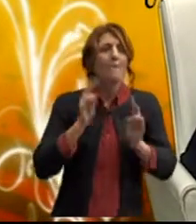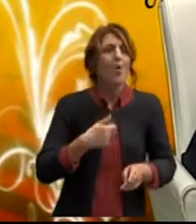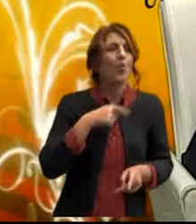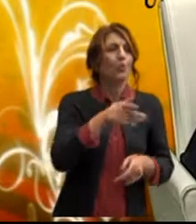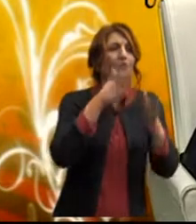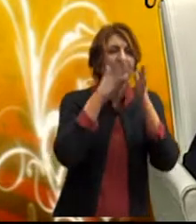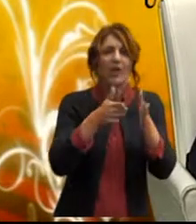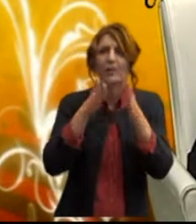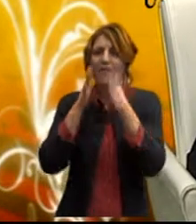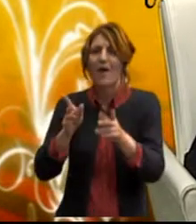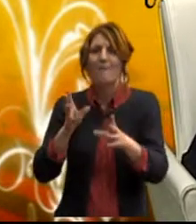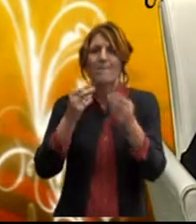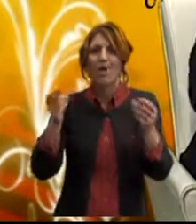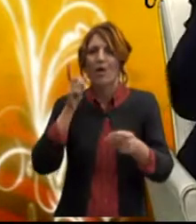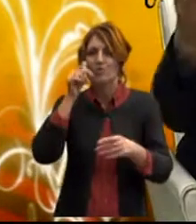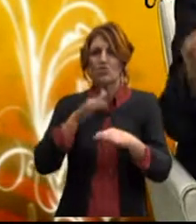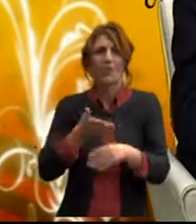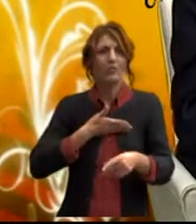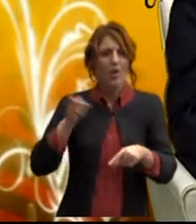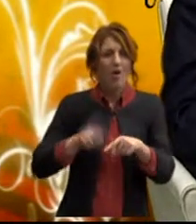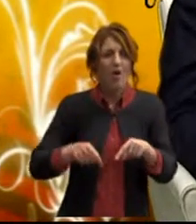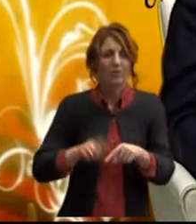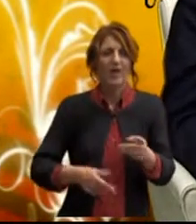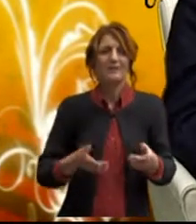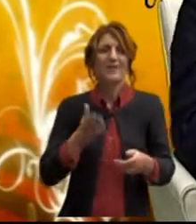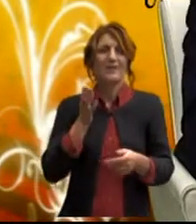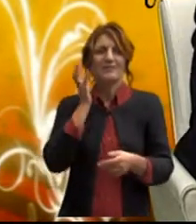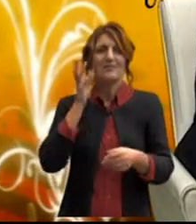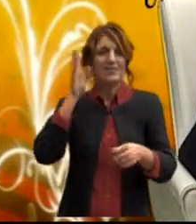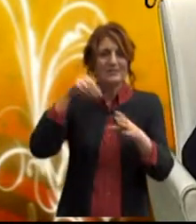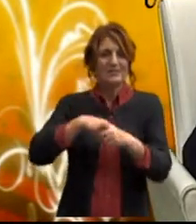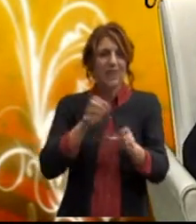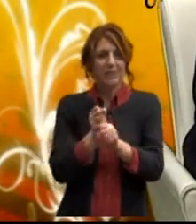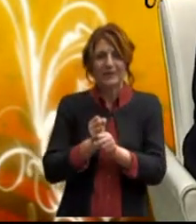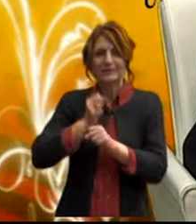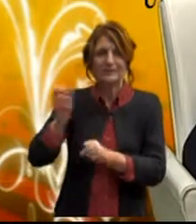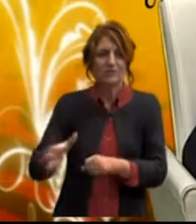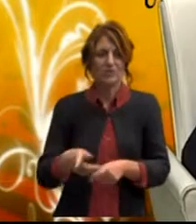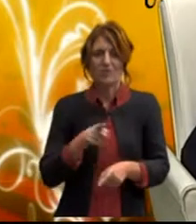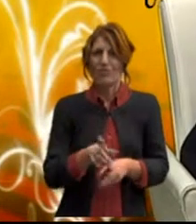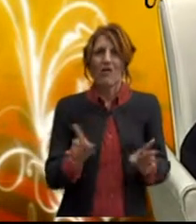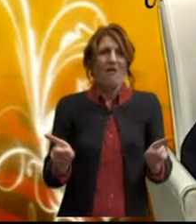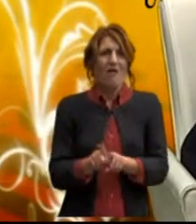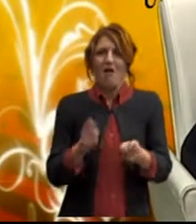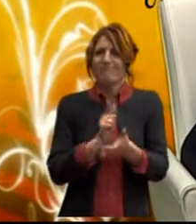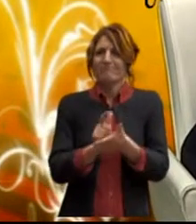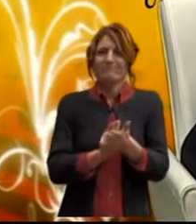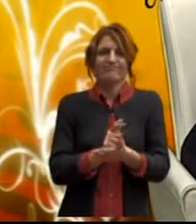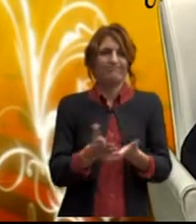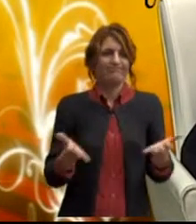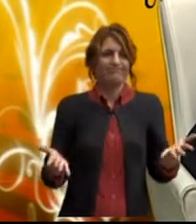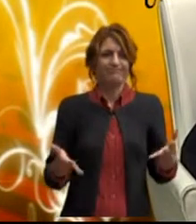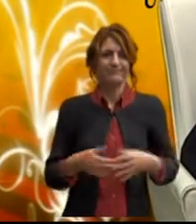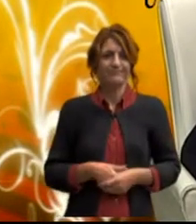ostaju bez stana, bez posla? Da, to kao da nikoga ne dira. A pokazalo se, dakle, da ima